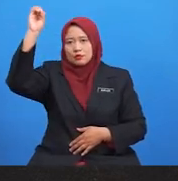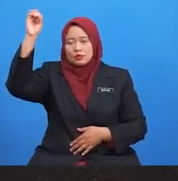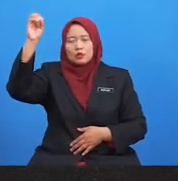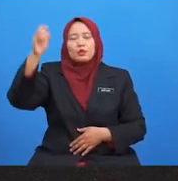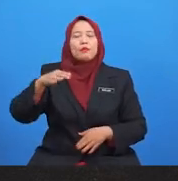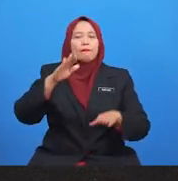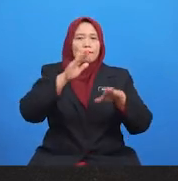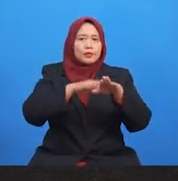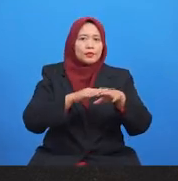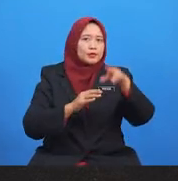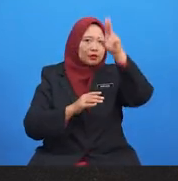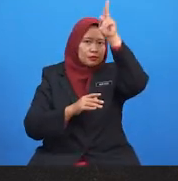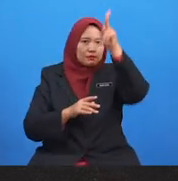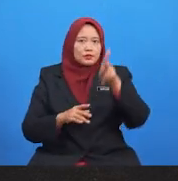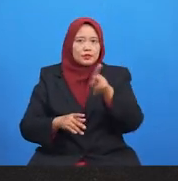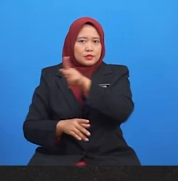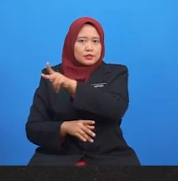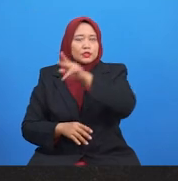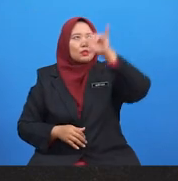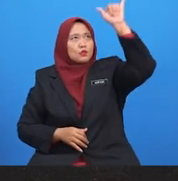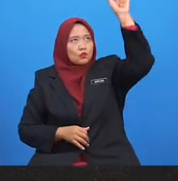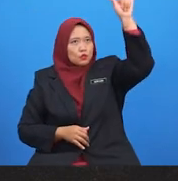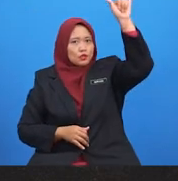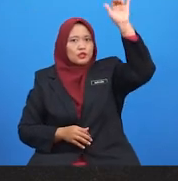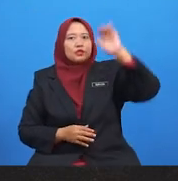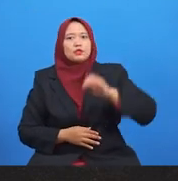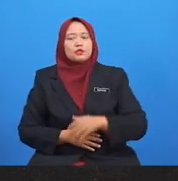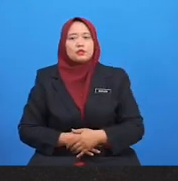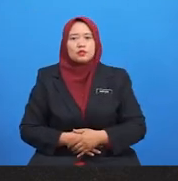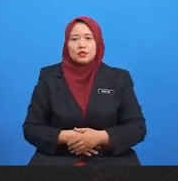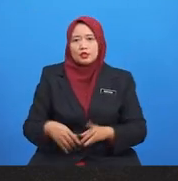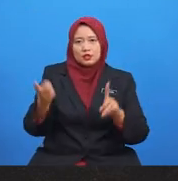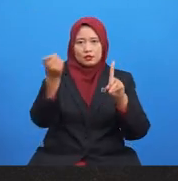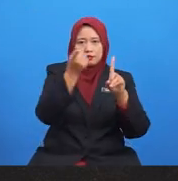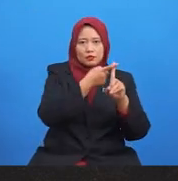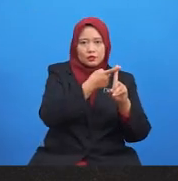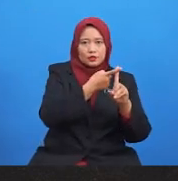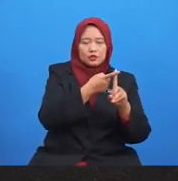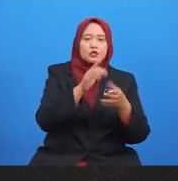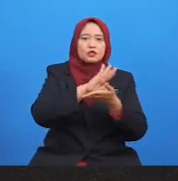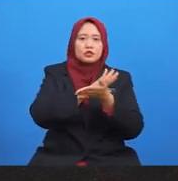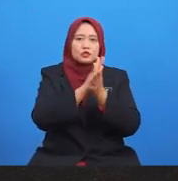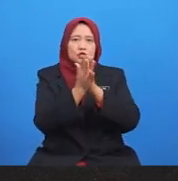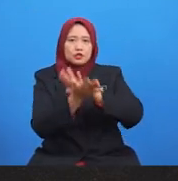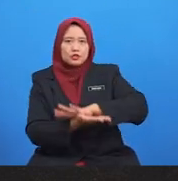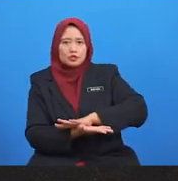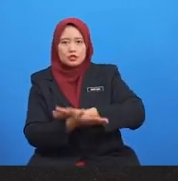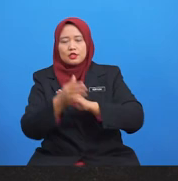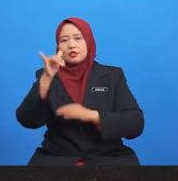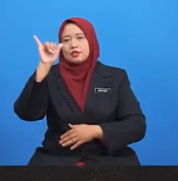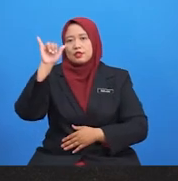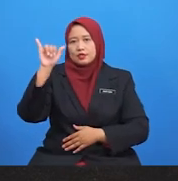sebagai perkara rumus. Ini kerana rantau yang dikisarkan adalah pada paksi Y.